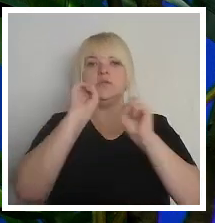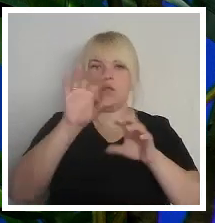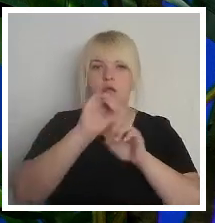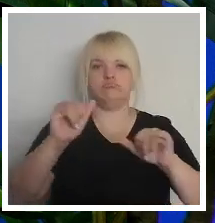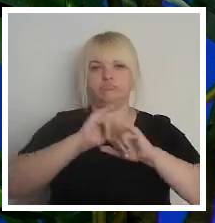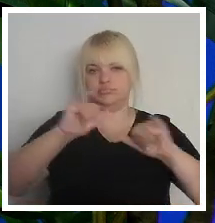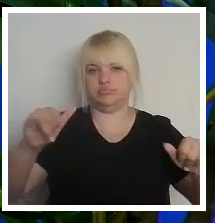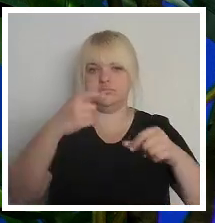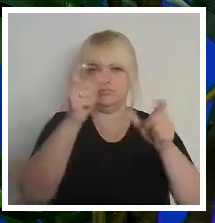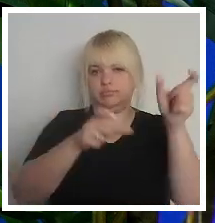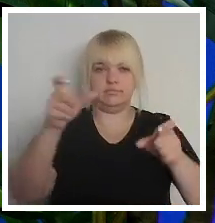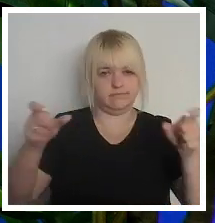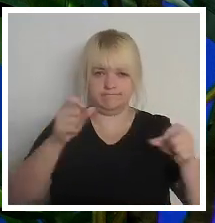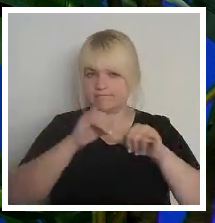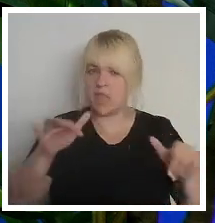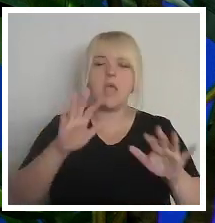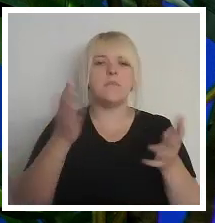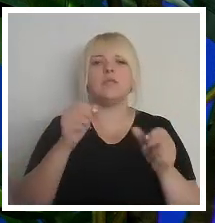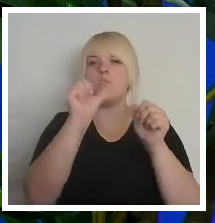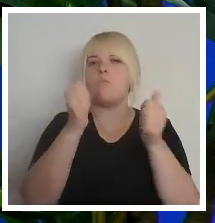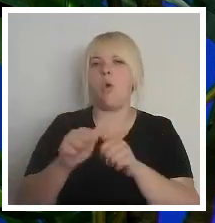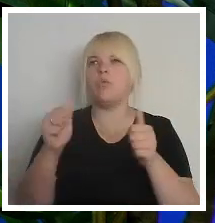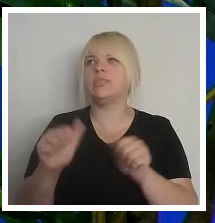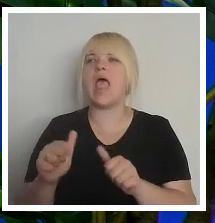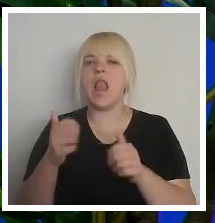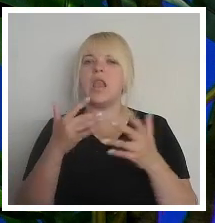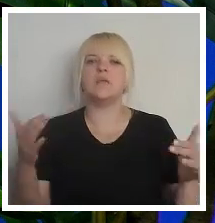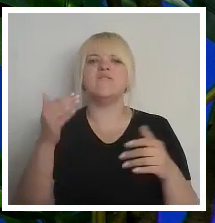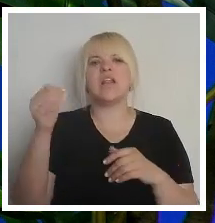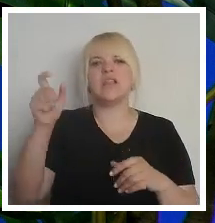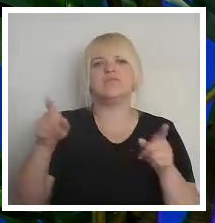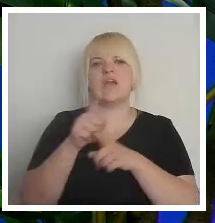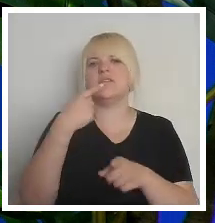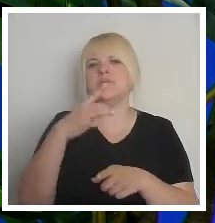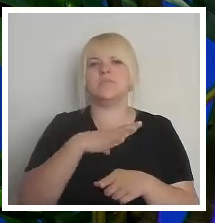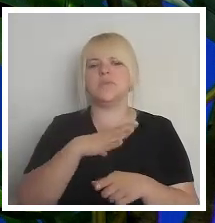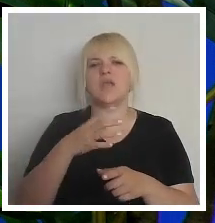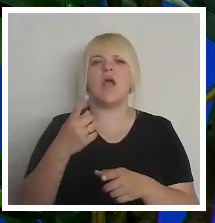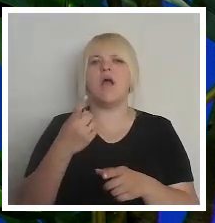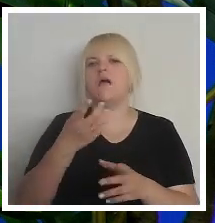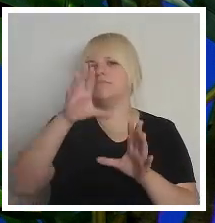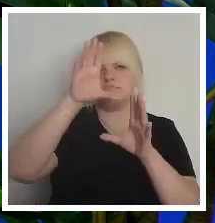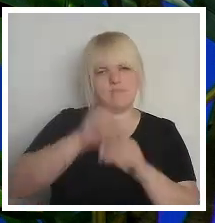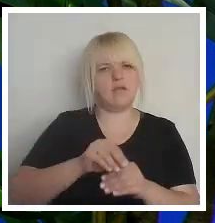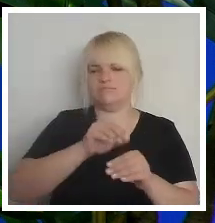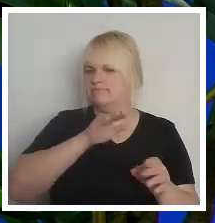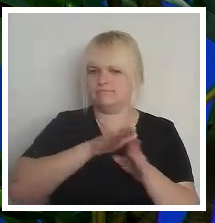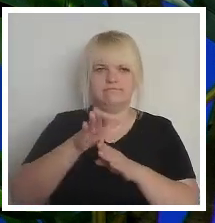Bet modeļi, teiksim, Filips jau minēja iepriekš, hard paywall, jeb burtiskā